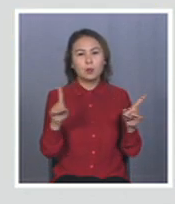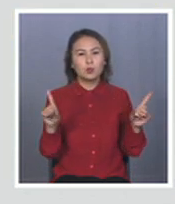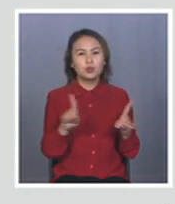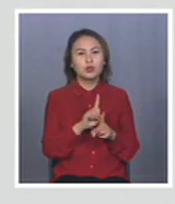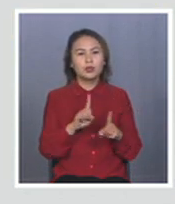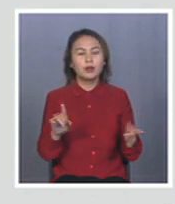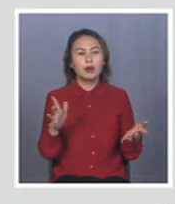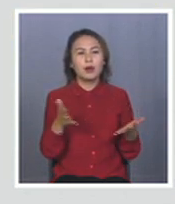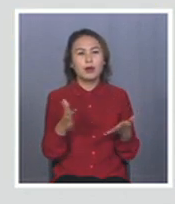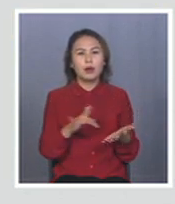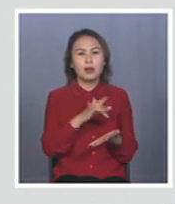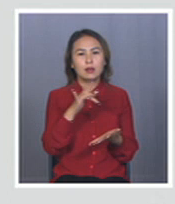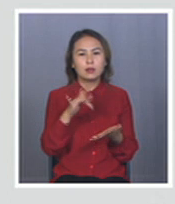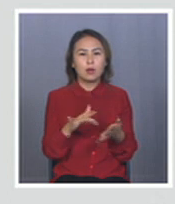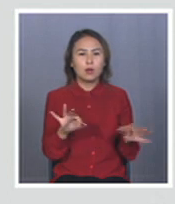орналасқан?